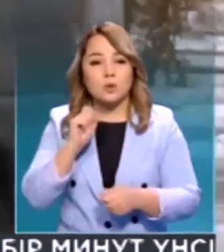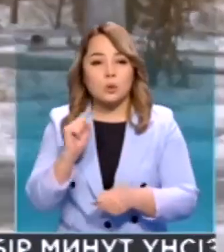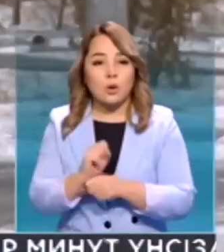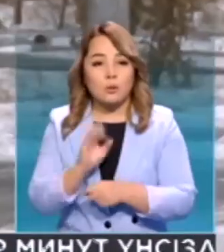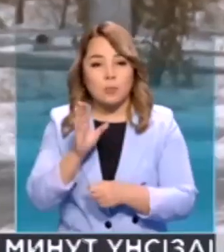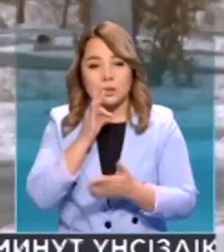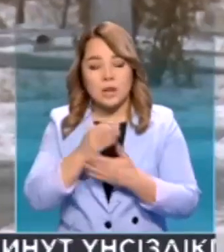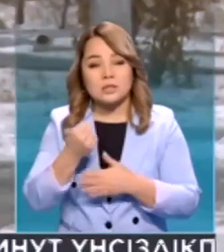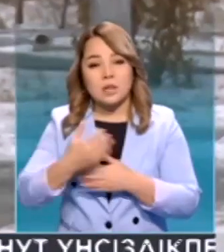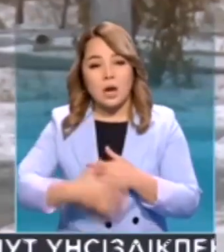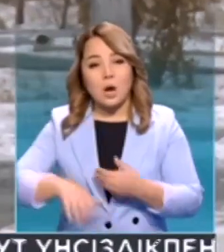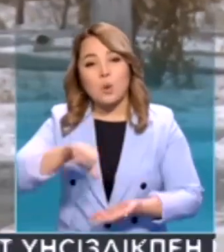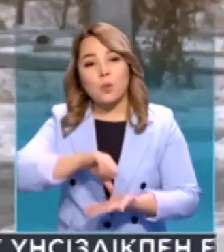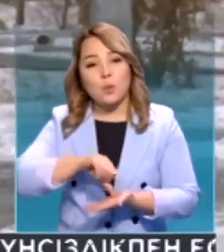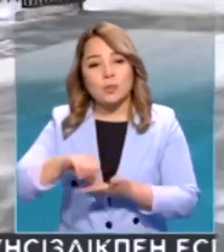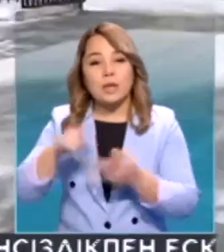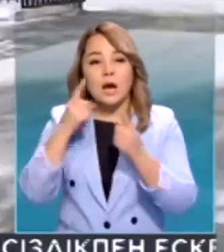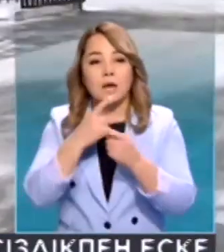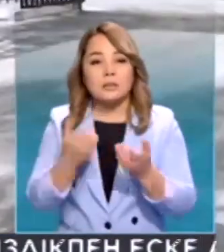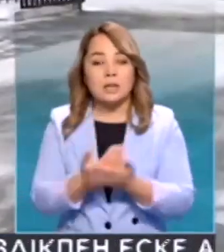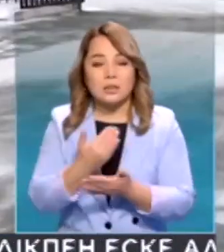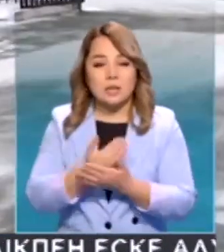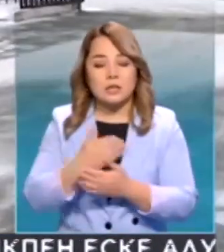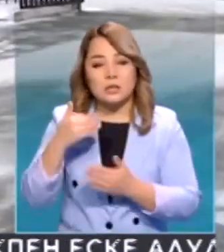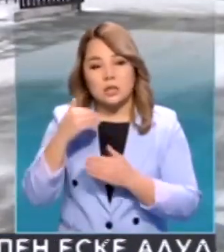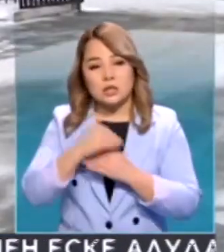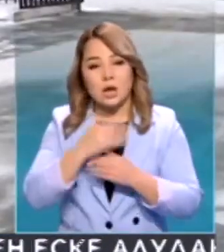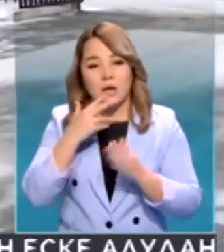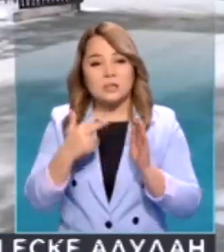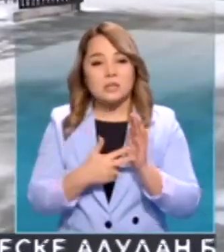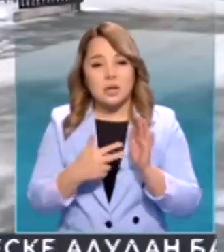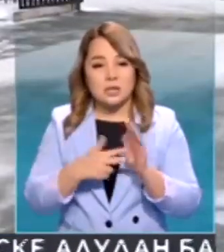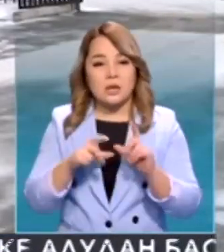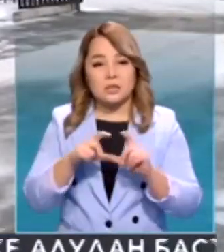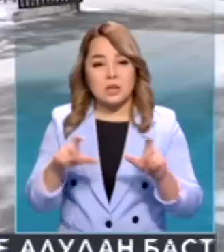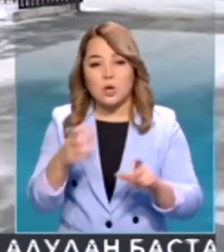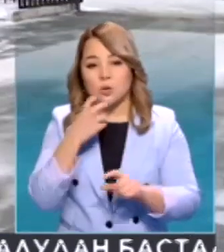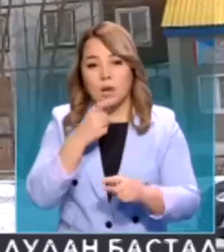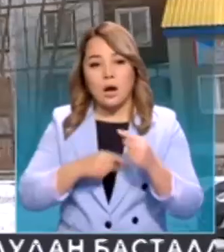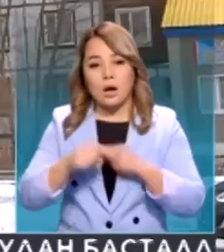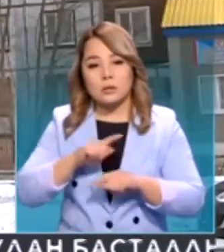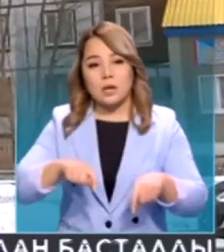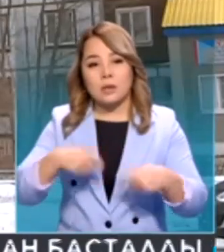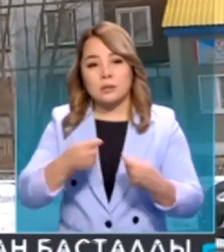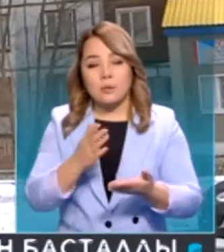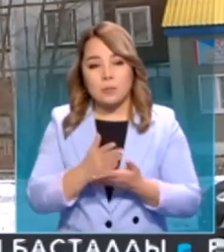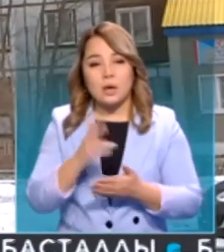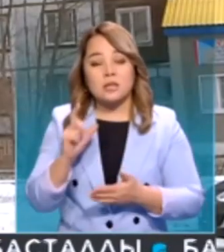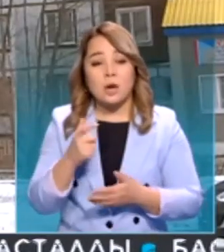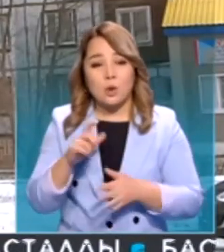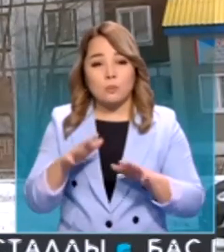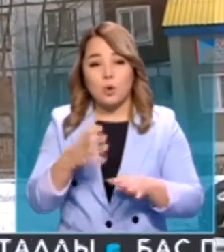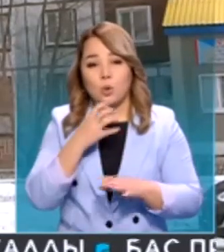отырмақ. Станция өкілдерінің хабарлауынша, бүгін кешкі сағат 8-де нысандарға жылу қайта беріледі. Қазір